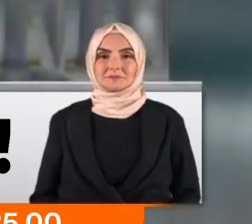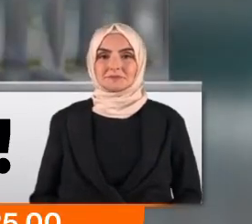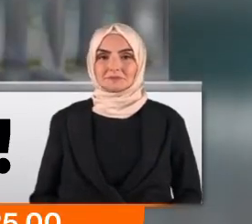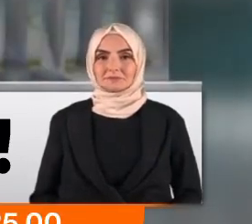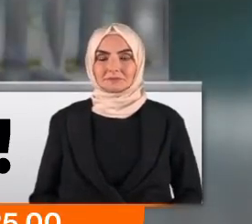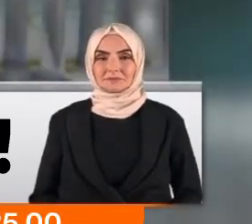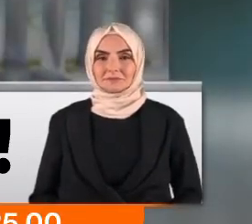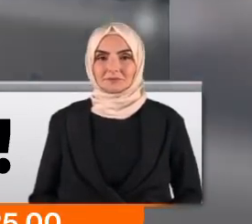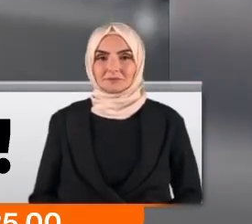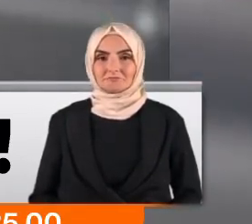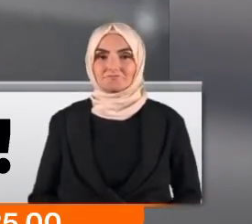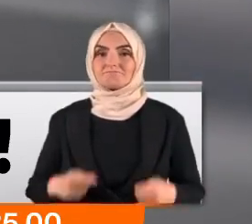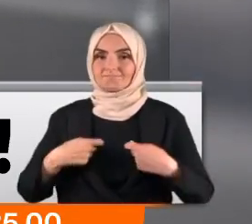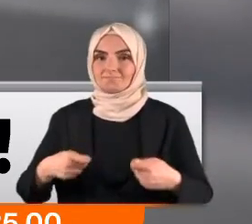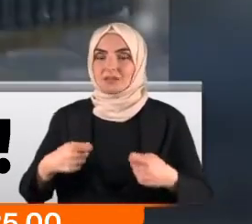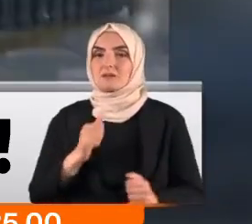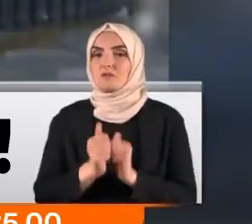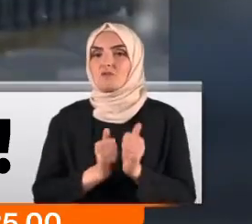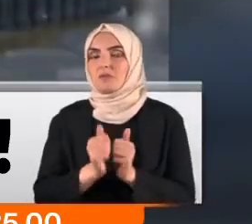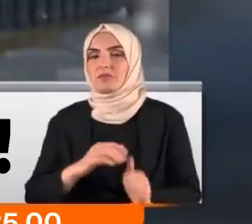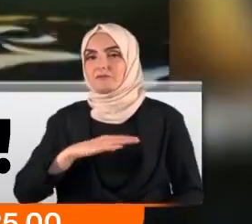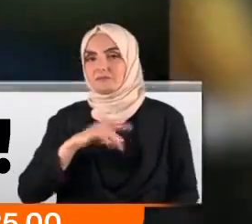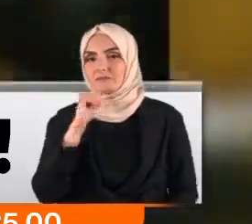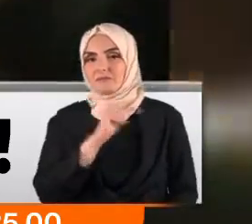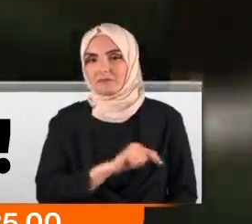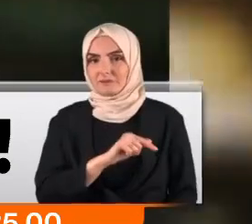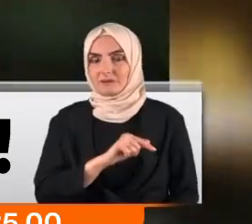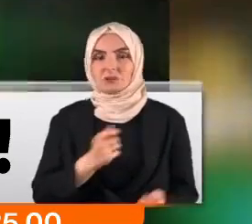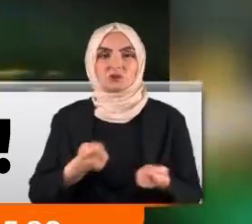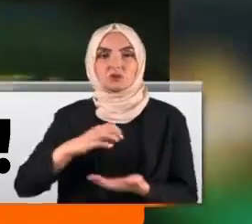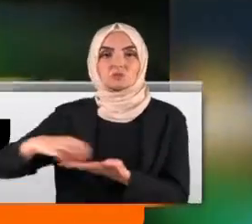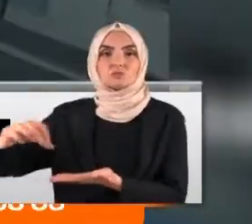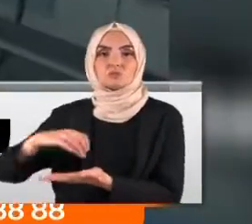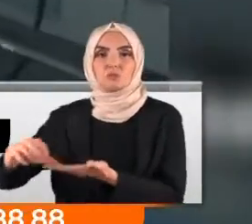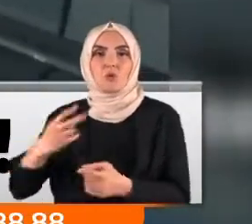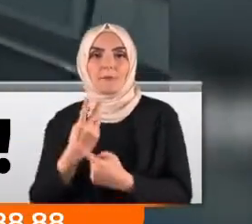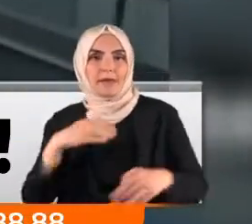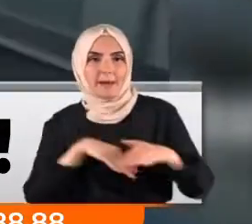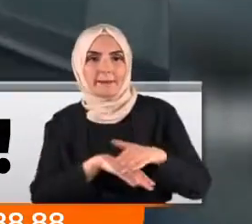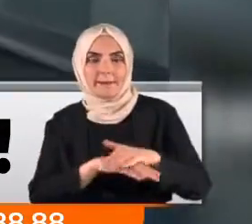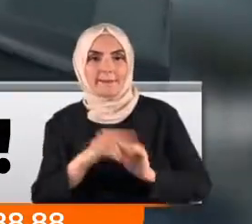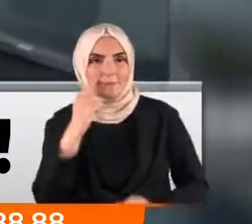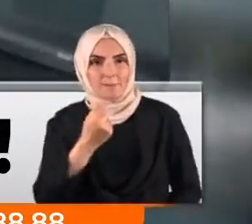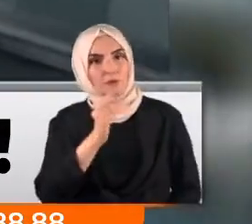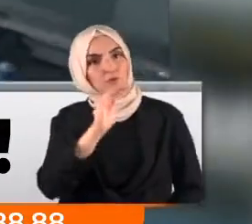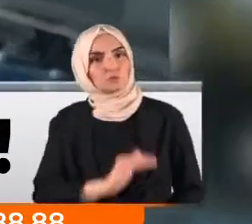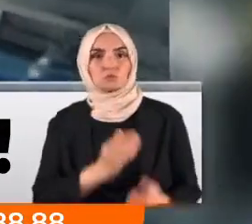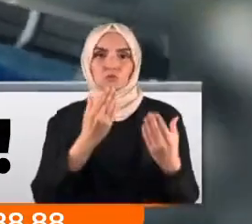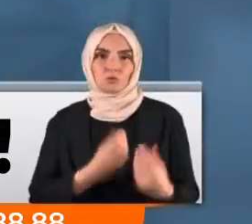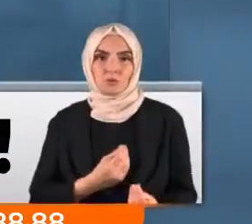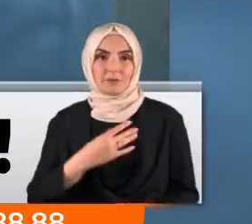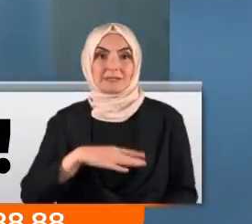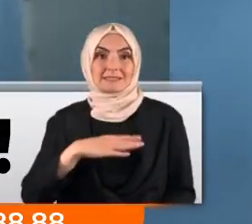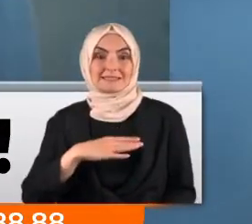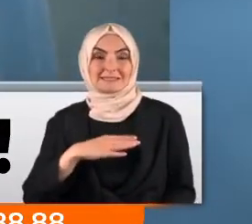material. Oldukça masraflı olan üretim sektörlerin yapacağı yatırımlarla ucuzlayabilir ve küçük miktarlardaki arz artırıldığında